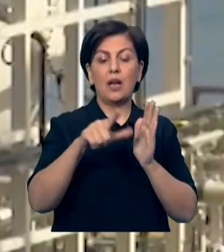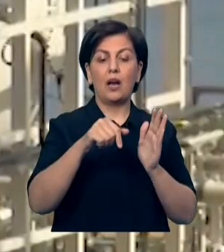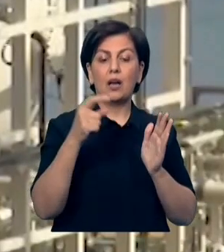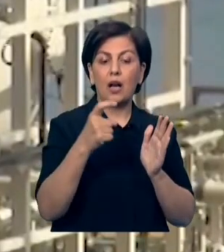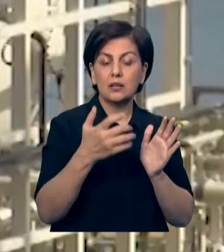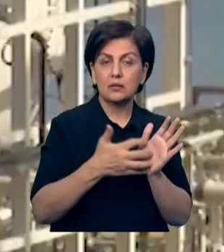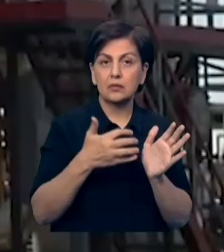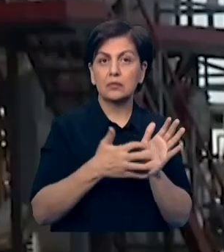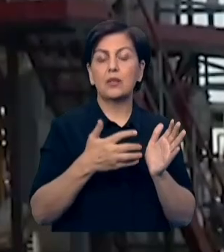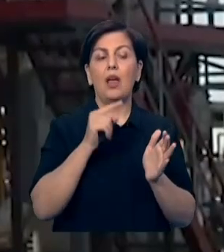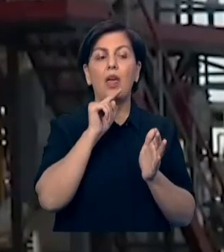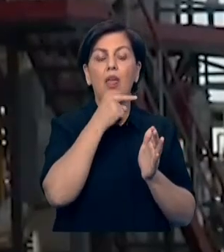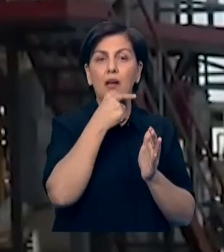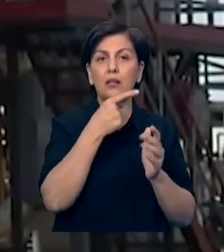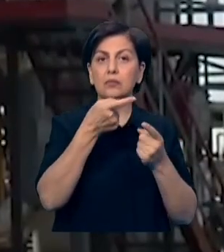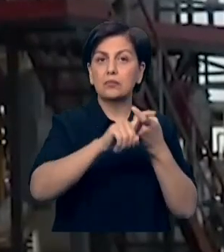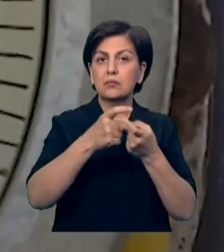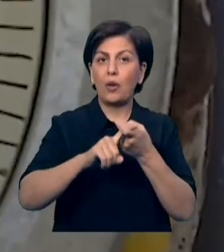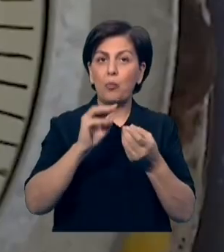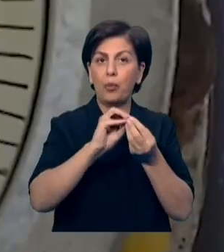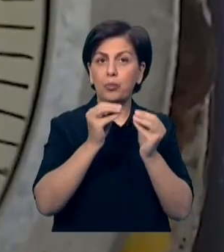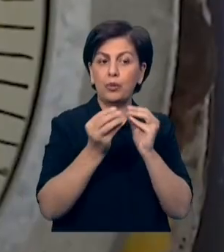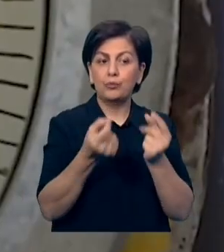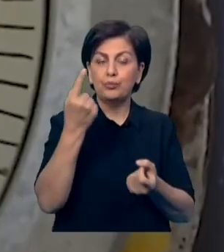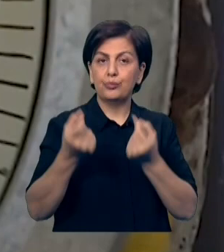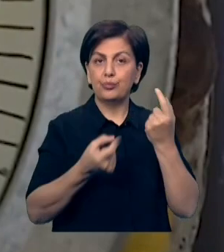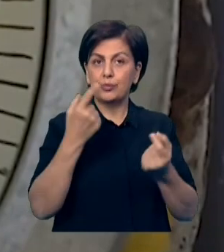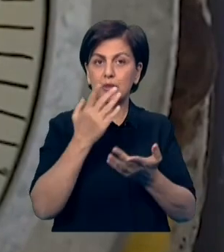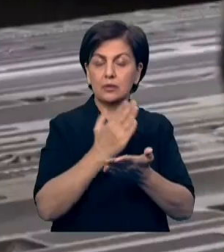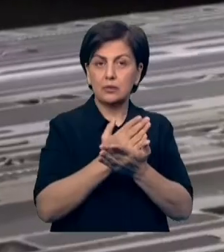eləcə də digər iqtisadi sahələrdə problemlərin yaranmasına səbəb olur.